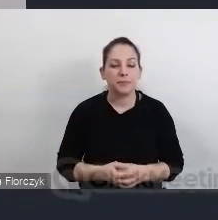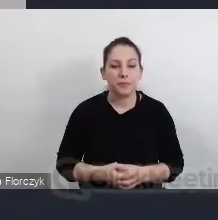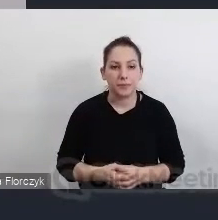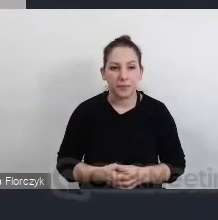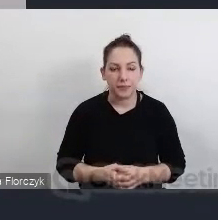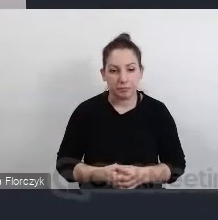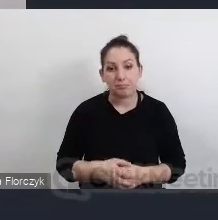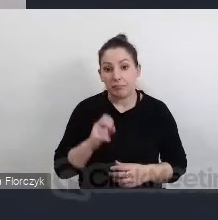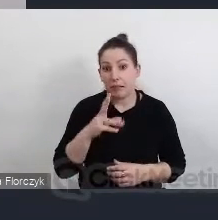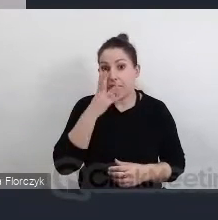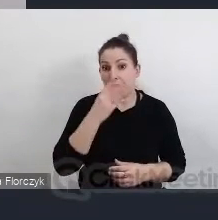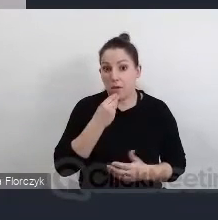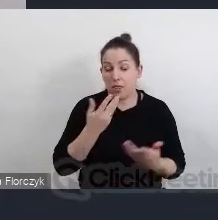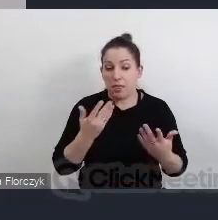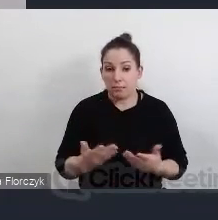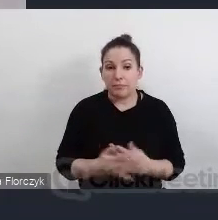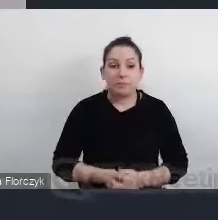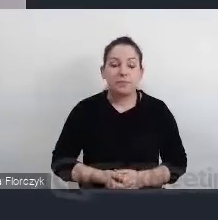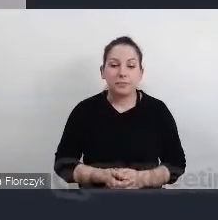tak to jest.